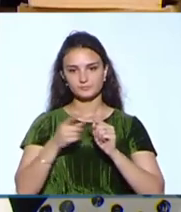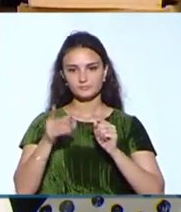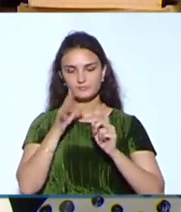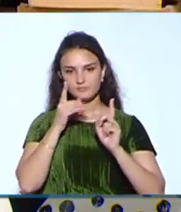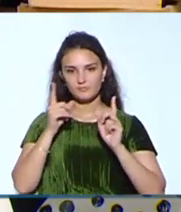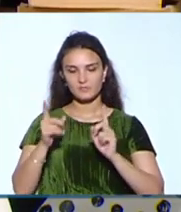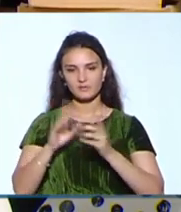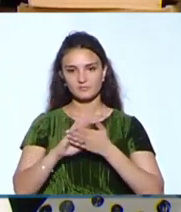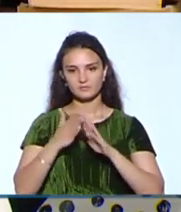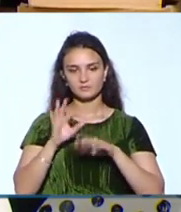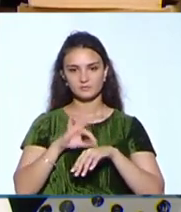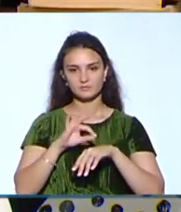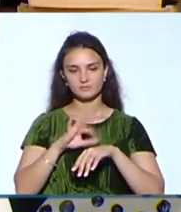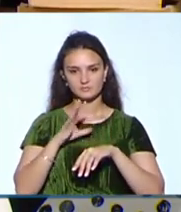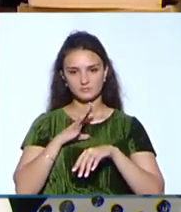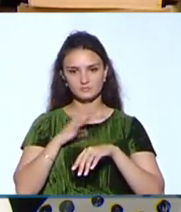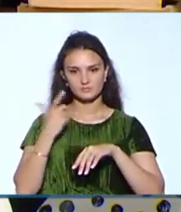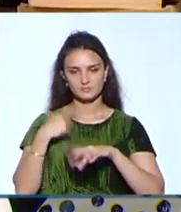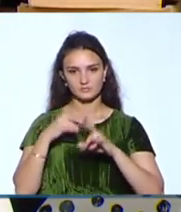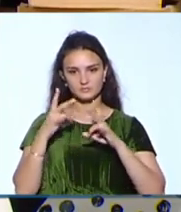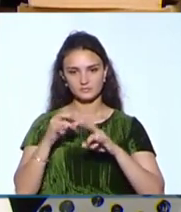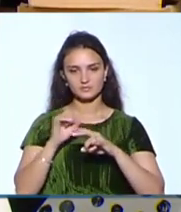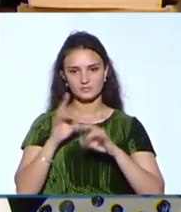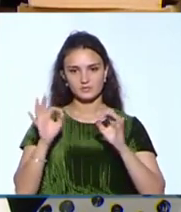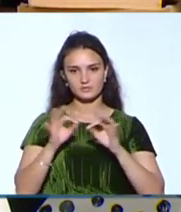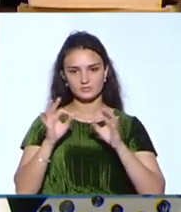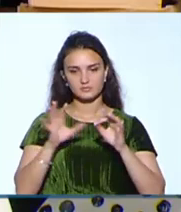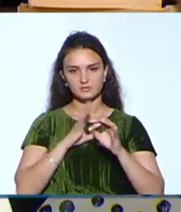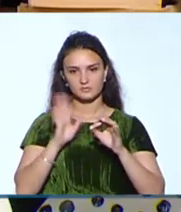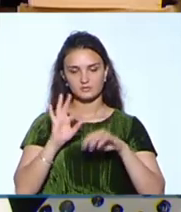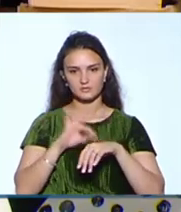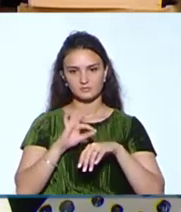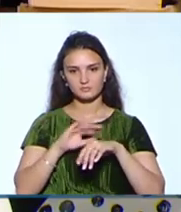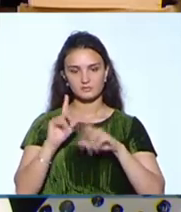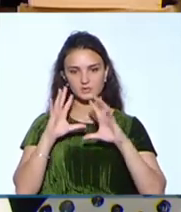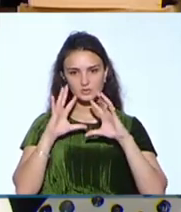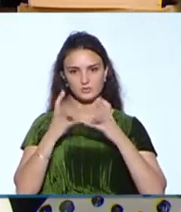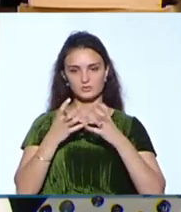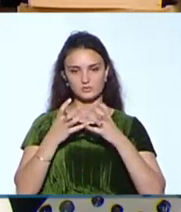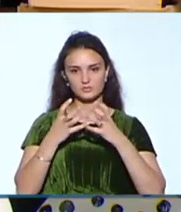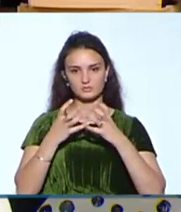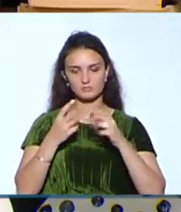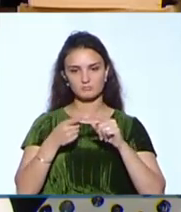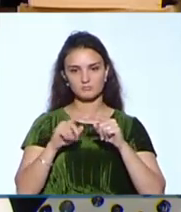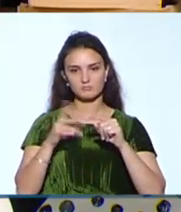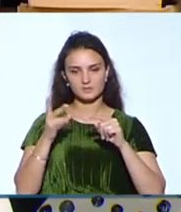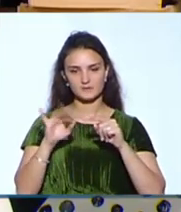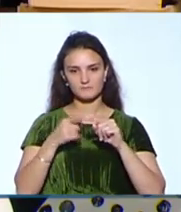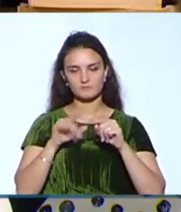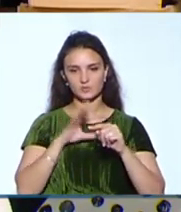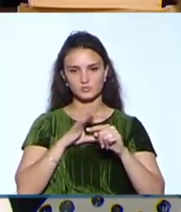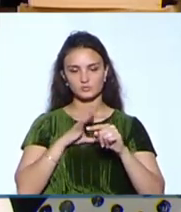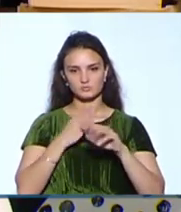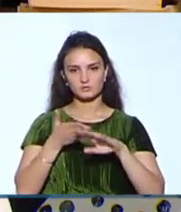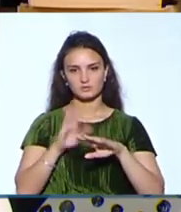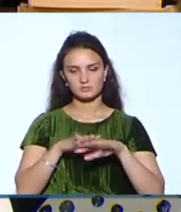ეტაპზე სერიოზული დაავადებაც აგვიფეთქდეს, ან არასდროს აგვიფეთქდეს რაიმე სერიოზული მოსავლელი, მაგრამ გვქონდეს